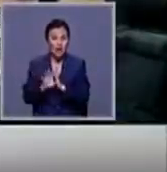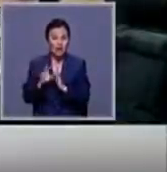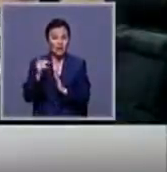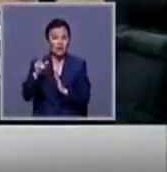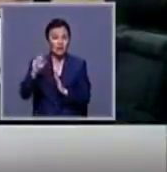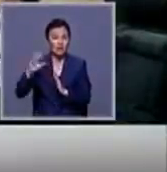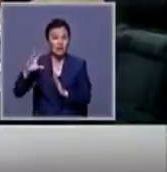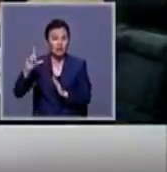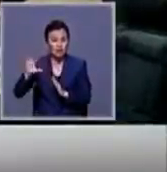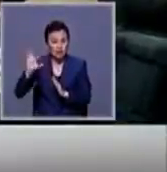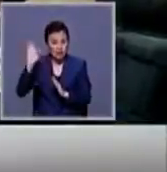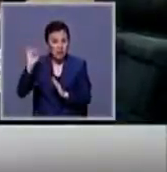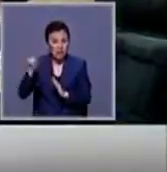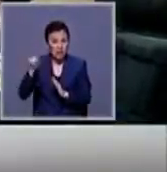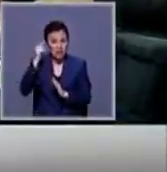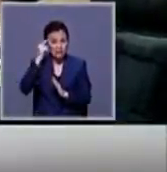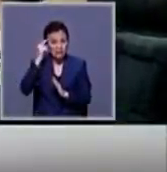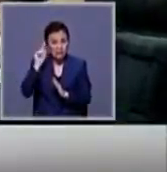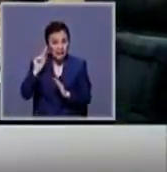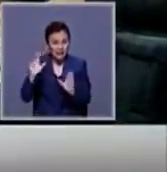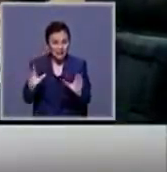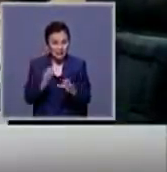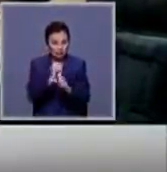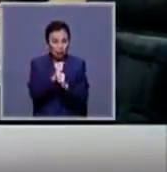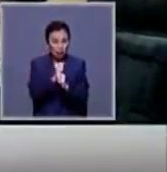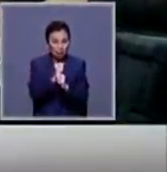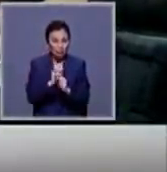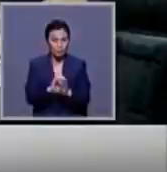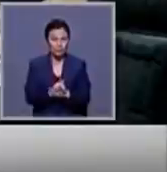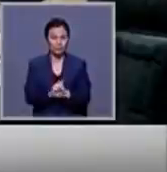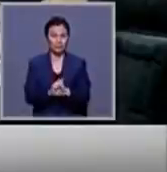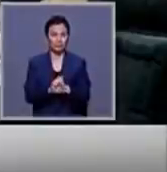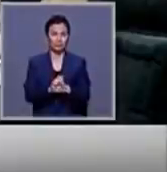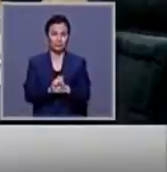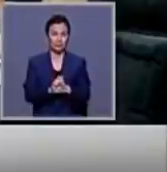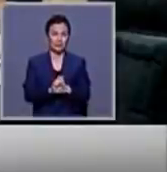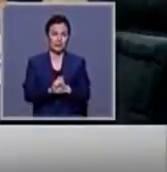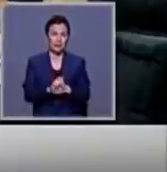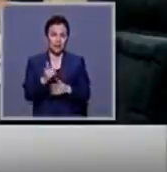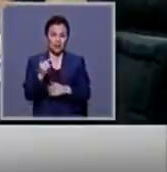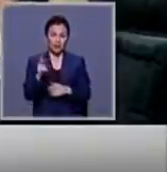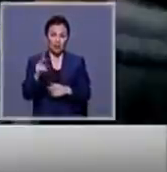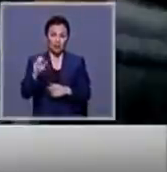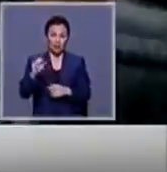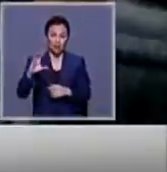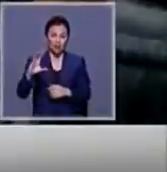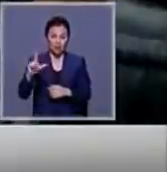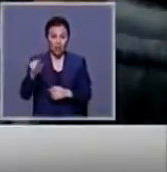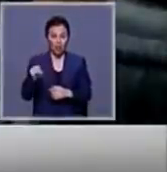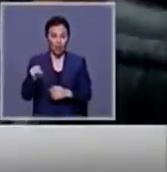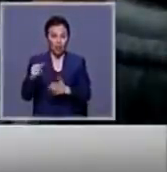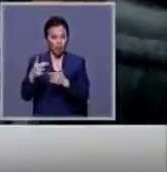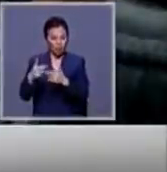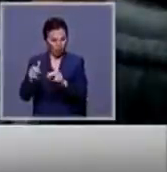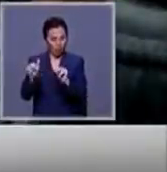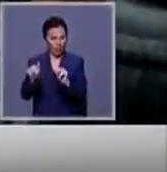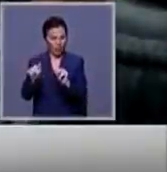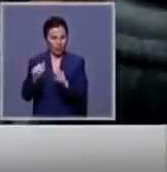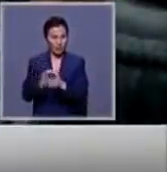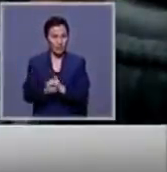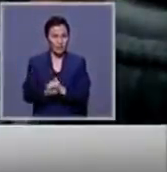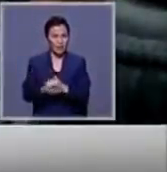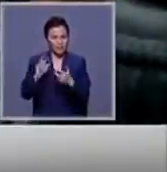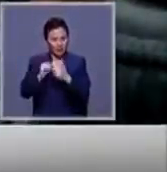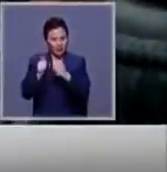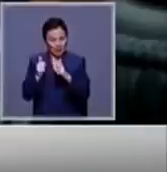ธีการนี้เนี่ยจริงๆแล้วก็คือสรุปแล้วตอนที่คสช.เลือกเนี่ยก็ไม่ถึงไม่ผูกมัดไว้ไงพอไม่ผูกมัดก็จ